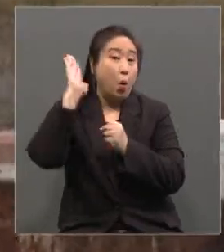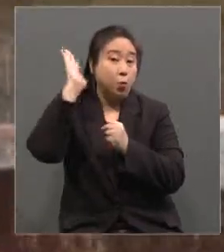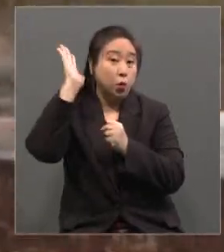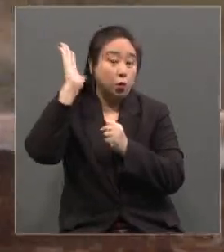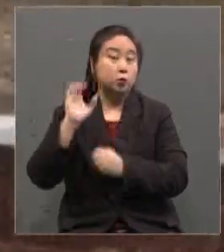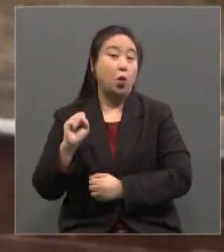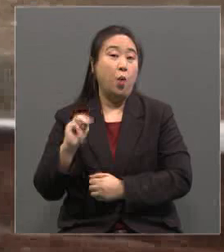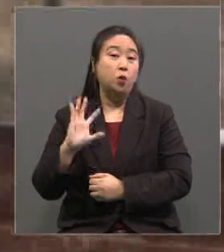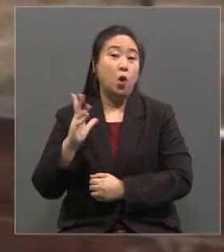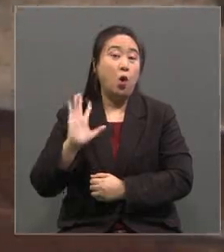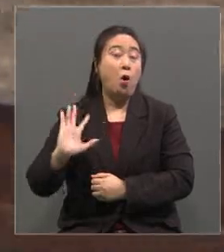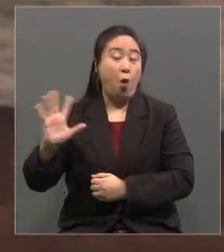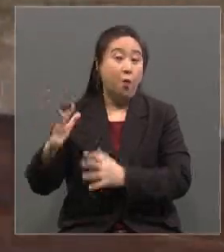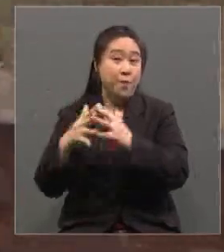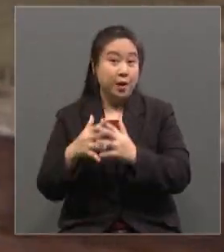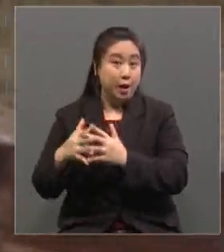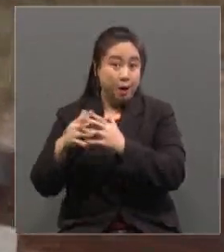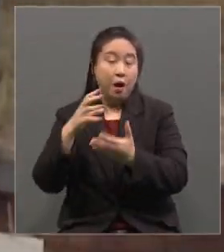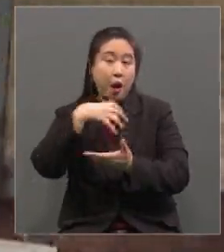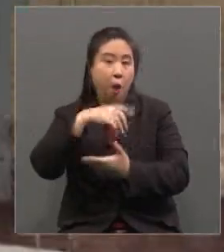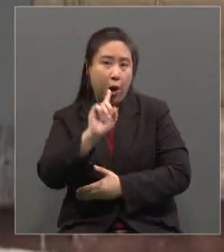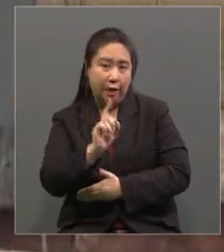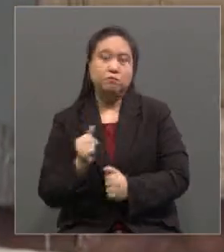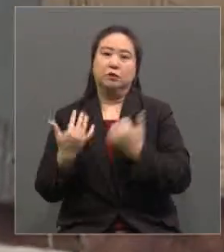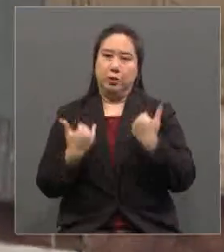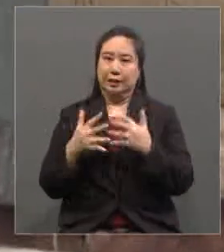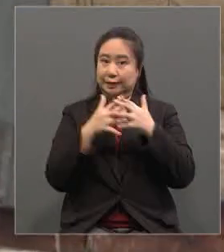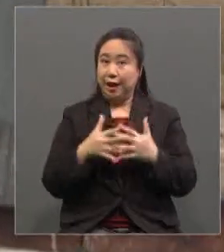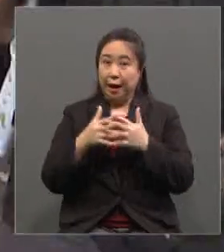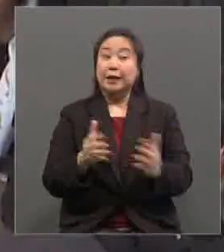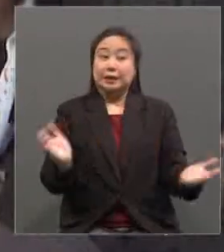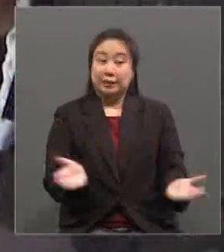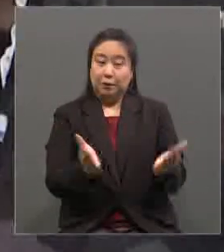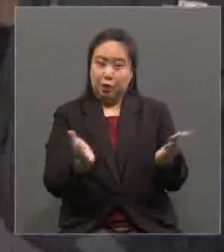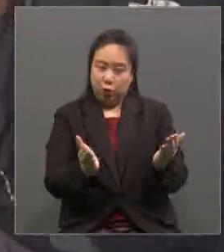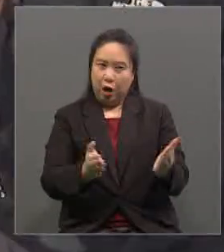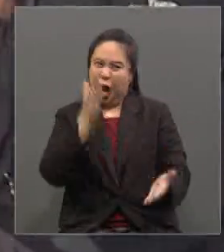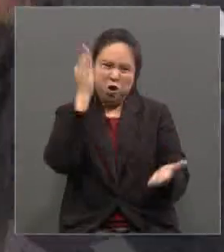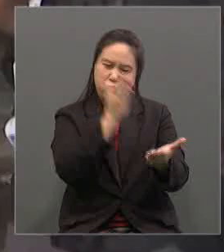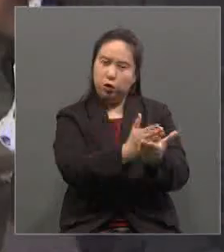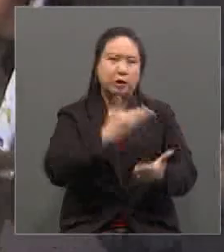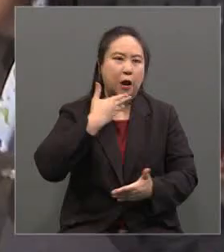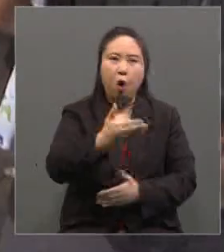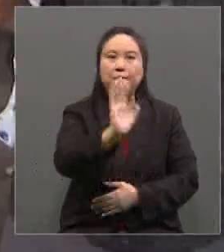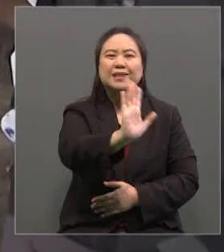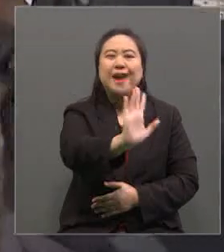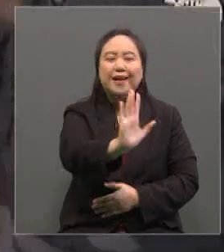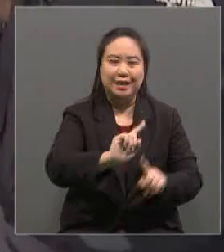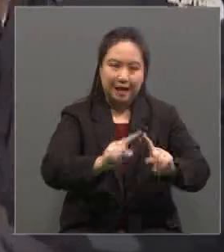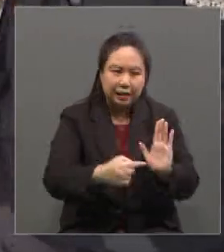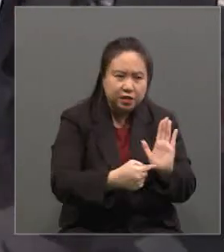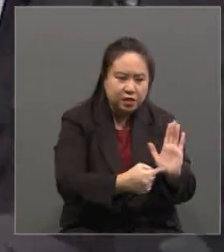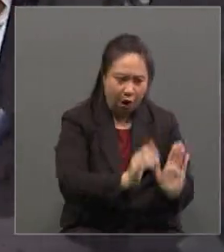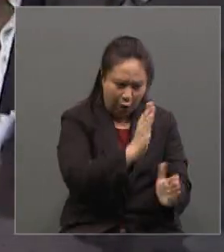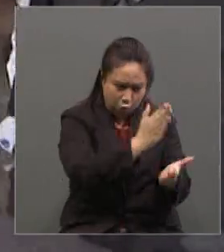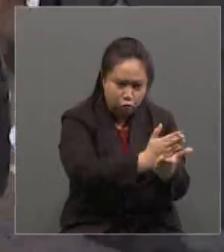มั่นคงแห่งชาติประจำทำเนียบขาวก็บอกครับว่าสหรัฐไม่ได้สนับสนุนให้มีการหยุดยิงทั่วไปแต่สิ่งที่เสนอคือการหยุด